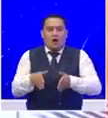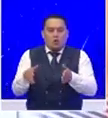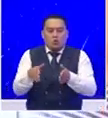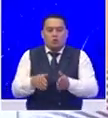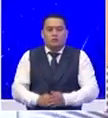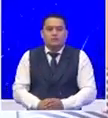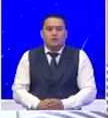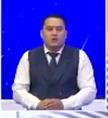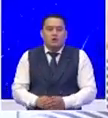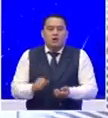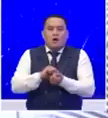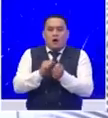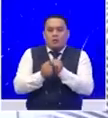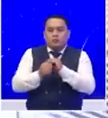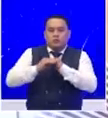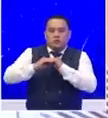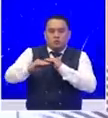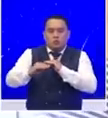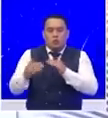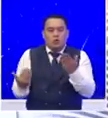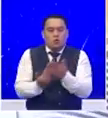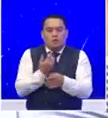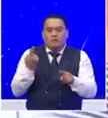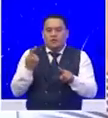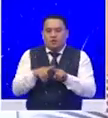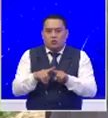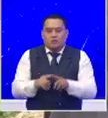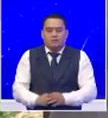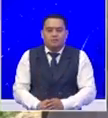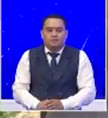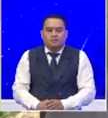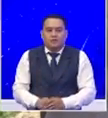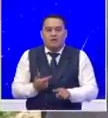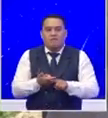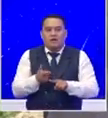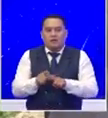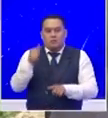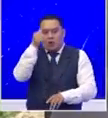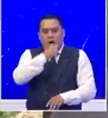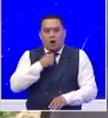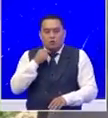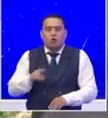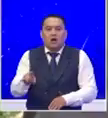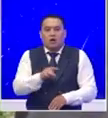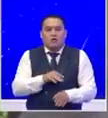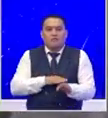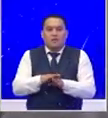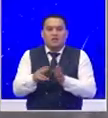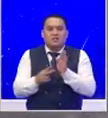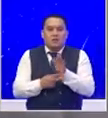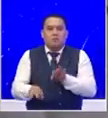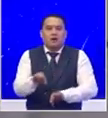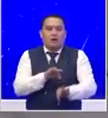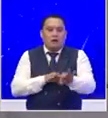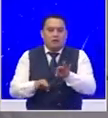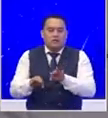подъездных путей с укладкой асфальтового полотна по новым технологиям. В этом году по району реализуется 7 проектов